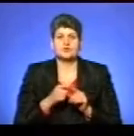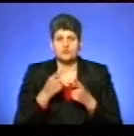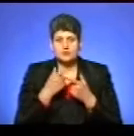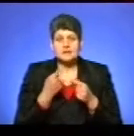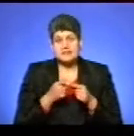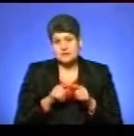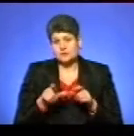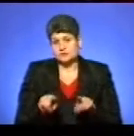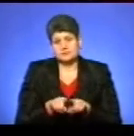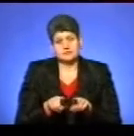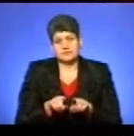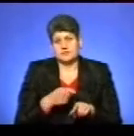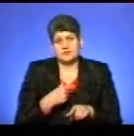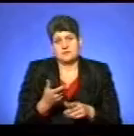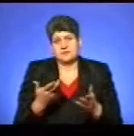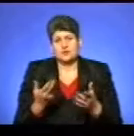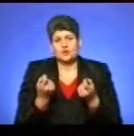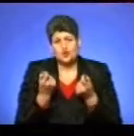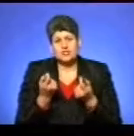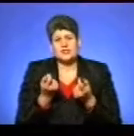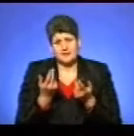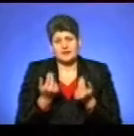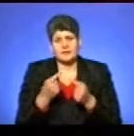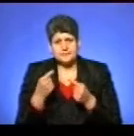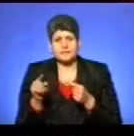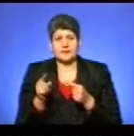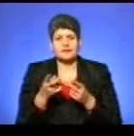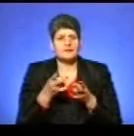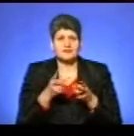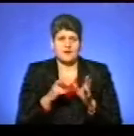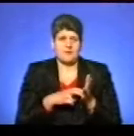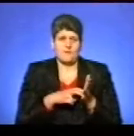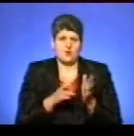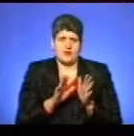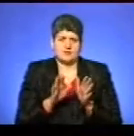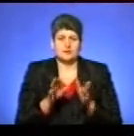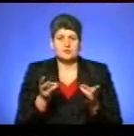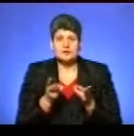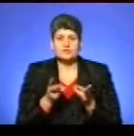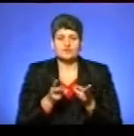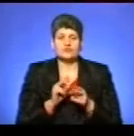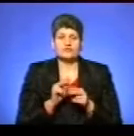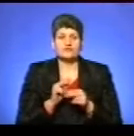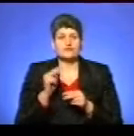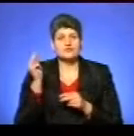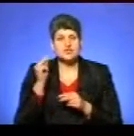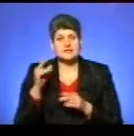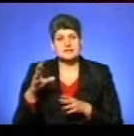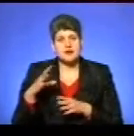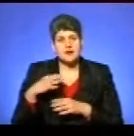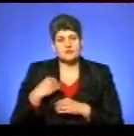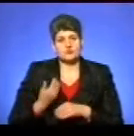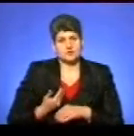діти такі самі, вони звичайні, трошечки інакші, і що їх не потрібно боятися, і потрібно навпаки вчитися жити разом з